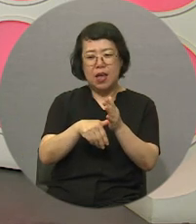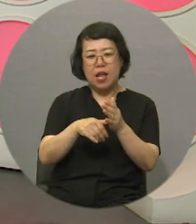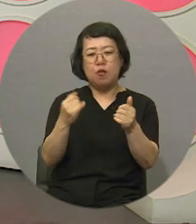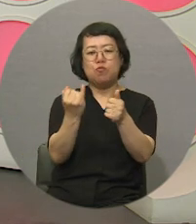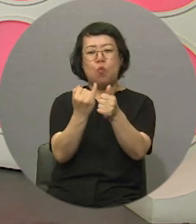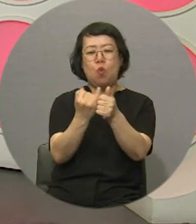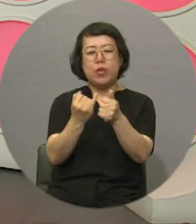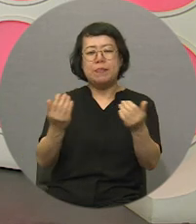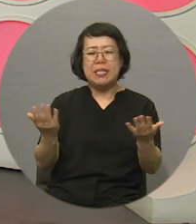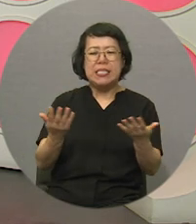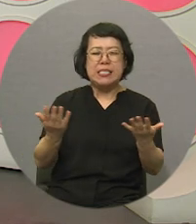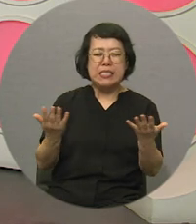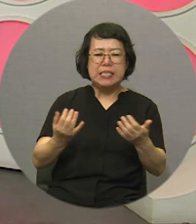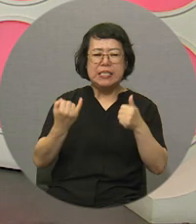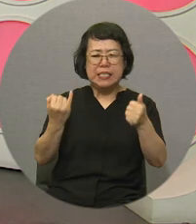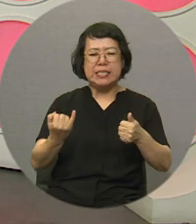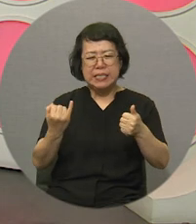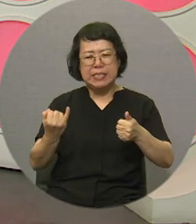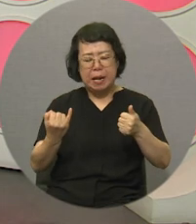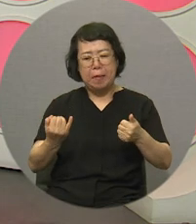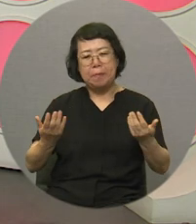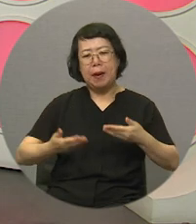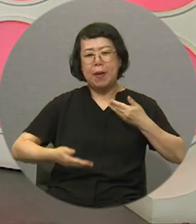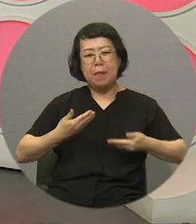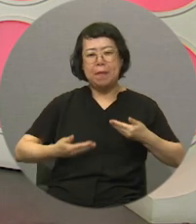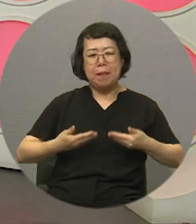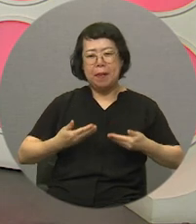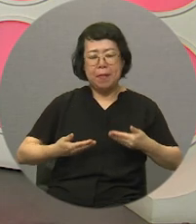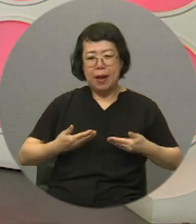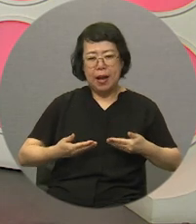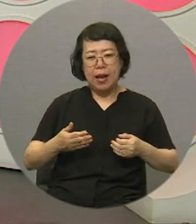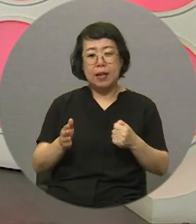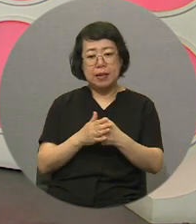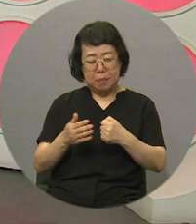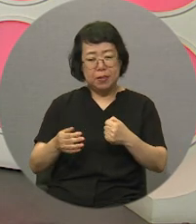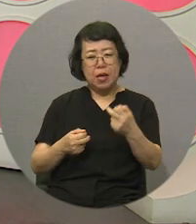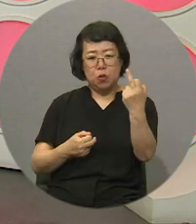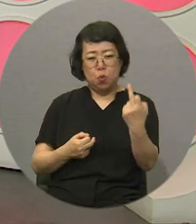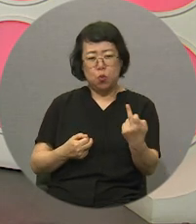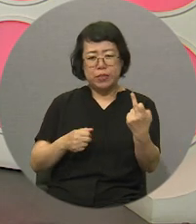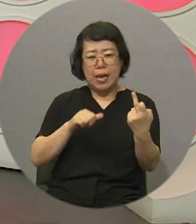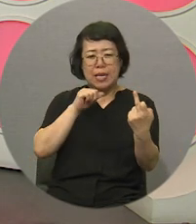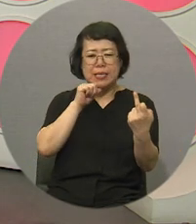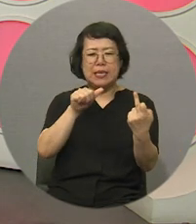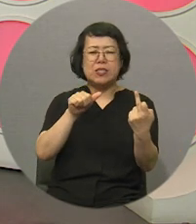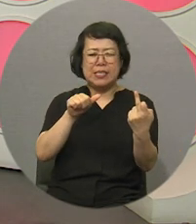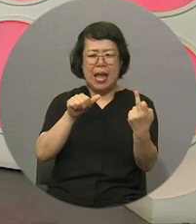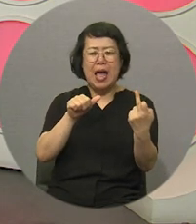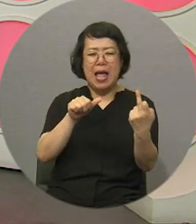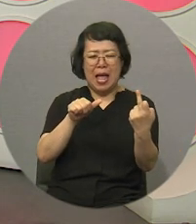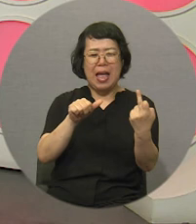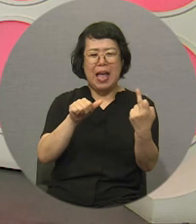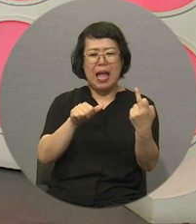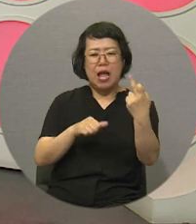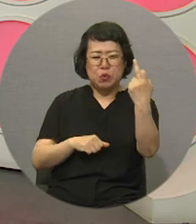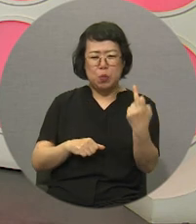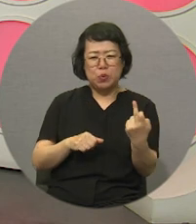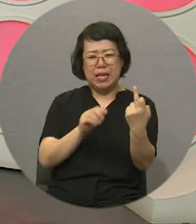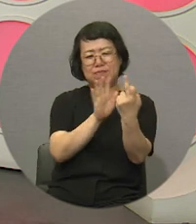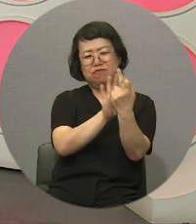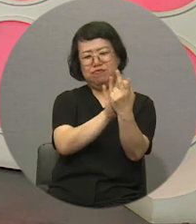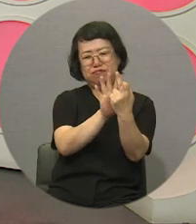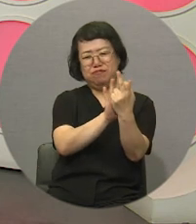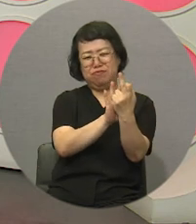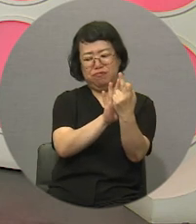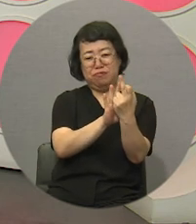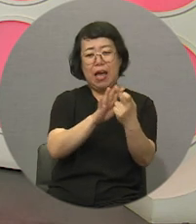부모님을 대신해 5살 어린 동생을 돌봤습니다. 가끔 큰맘 먹고 계란빵을 사서 나눠